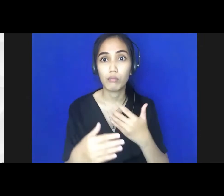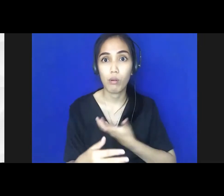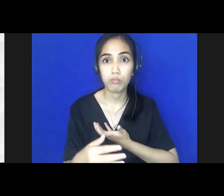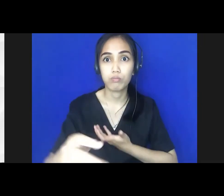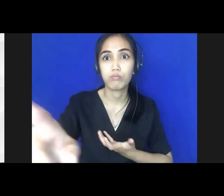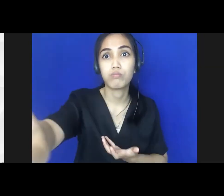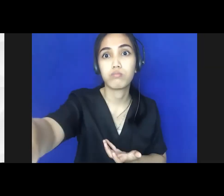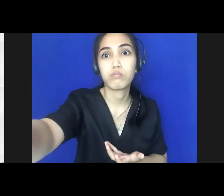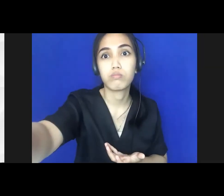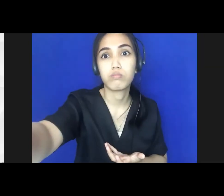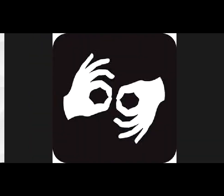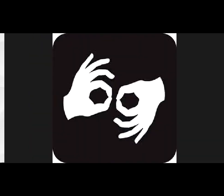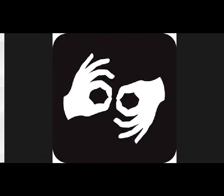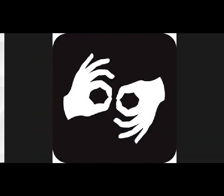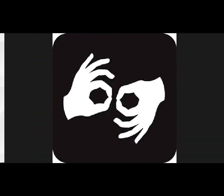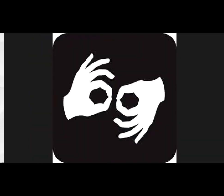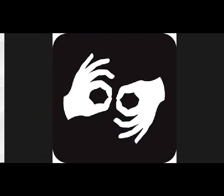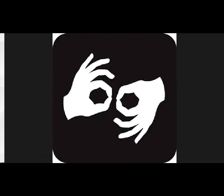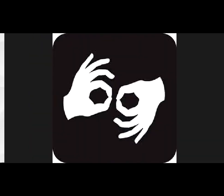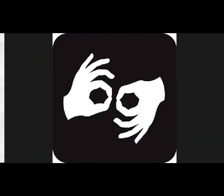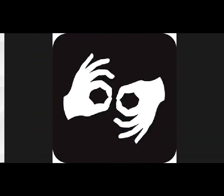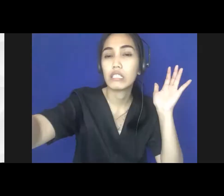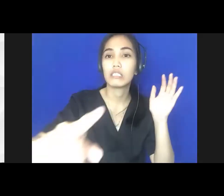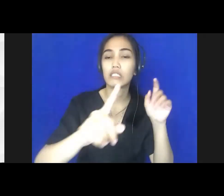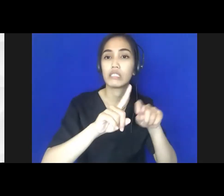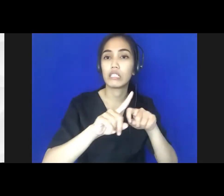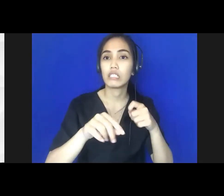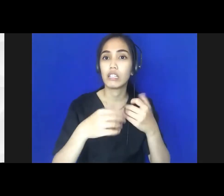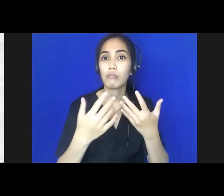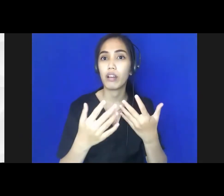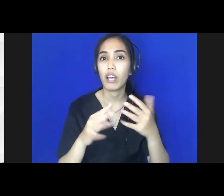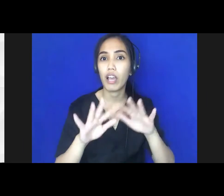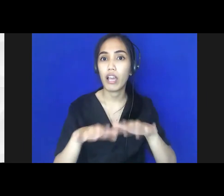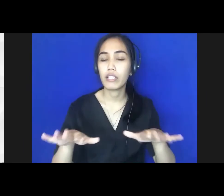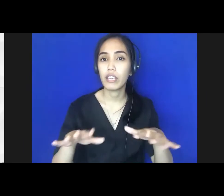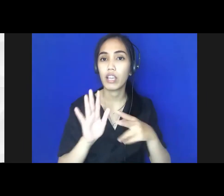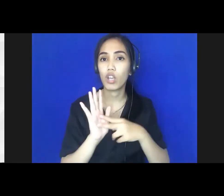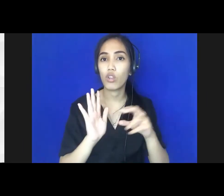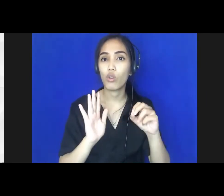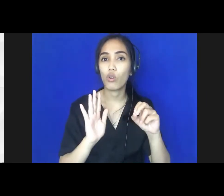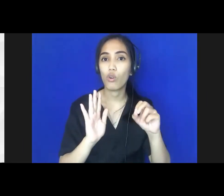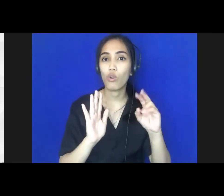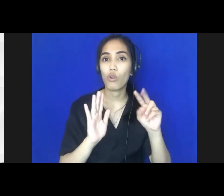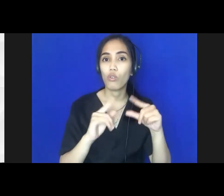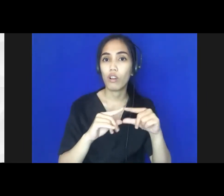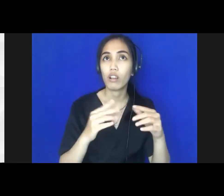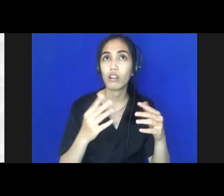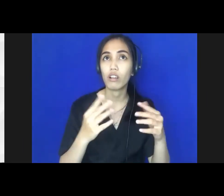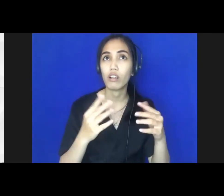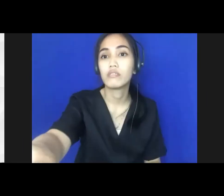ingin mendengar dari Adik Nova nih. Adik Nova, masih dengan kami?